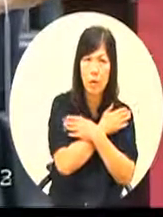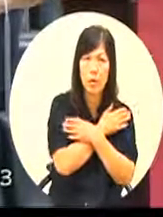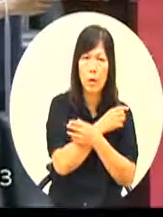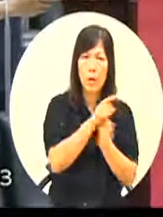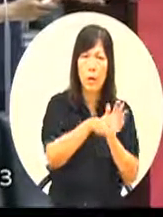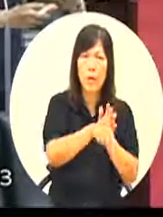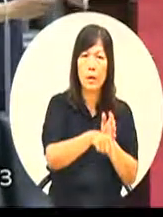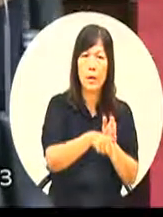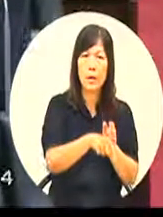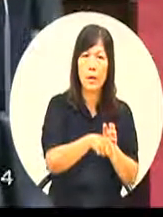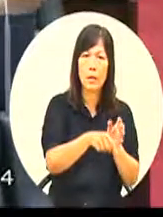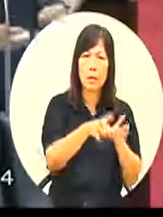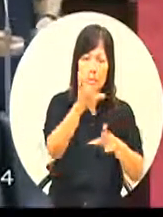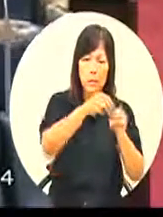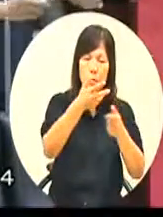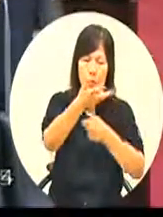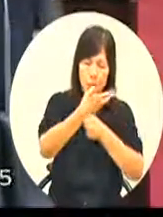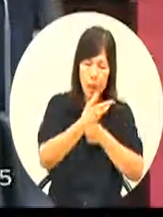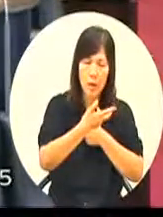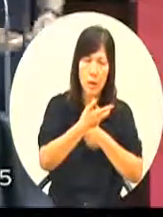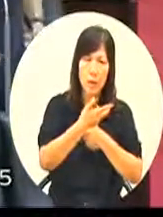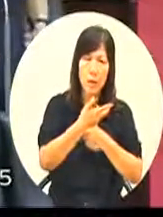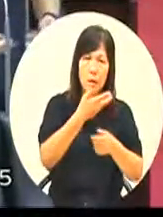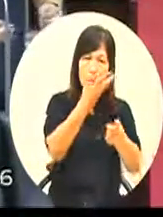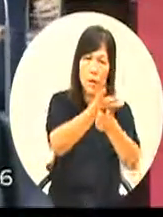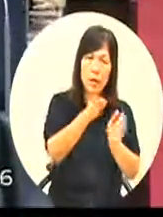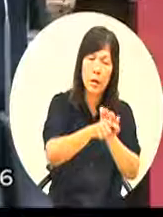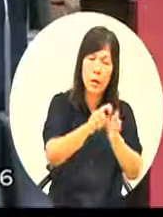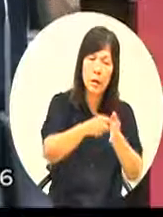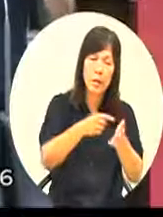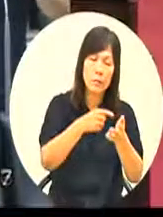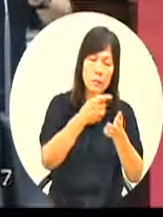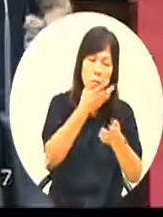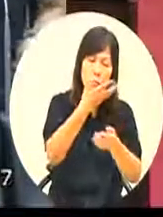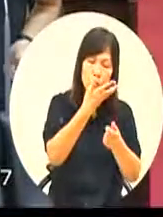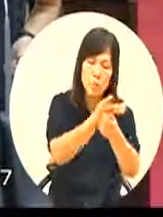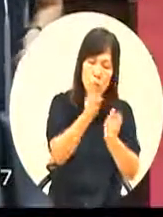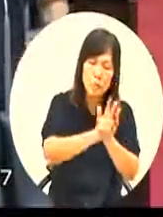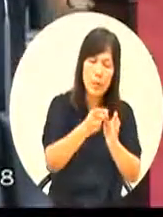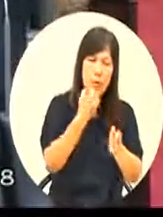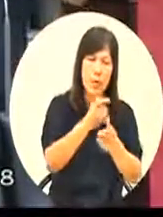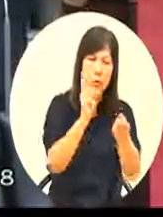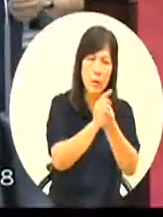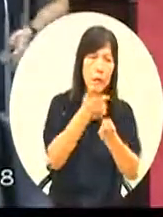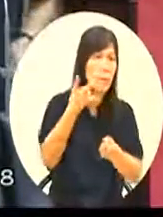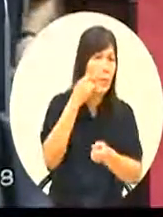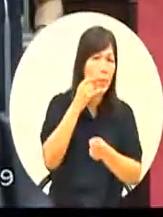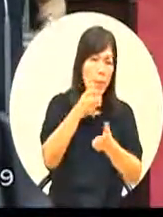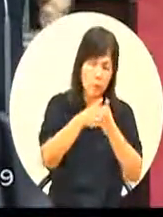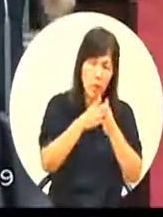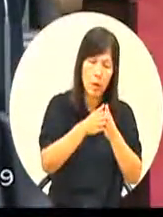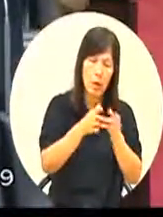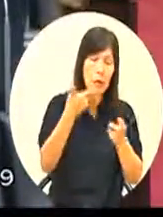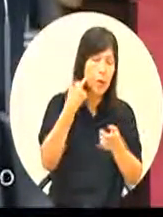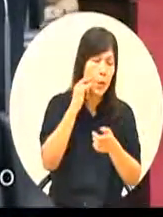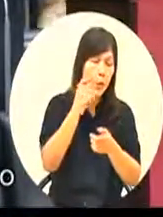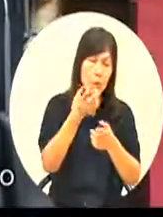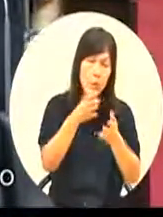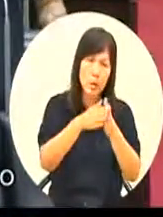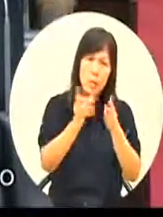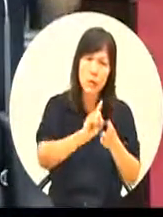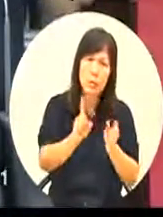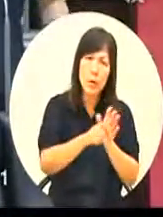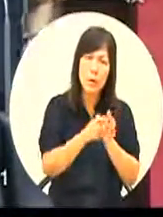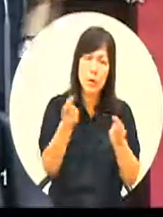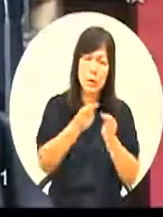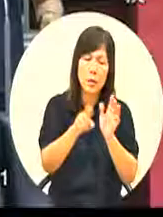把这个资料送给你们，他们怎么把资料送给你们？他们要跟家长要，他们怎么跟家长要？一个幼儿园如果